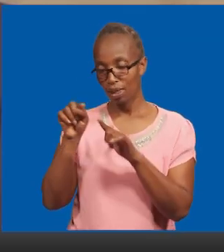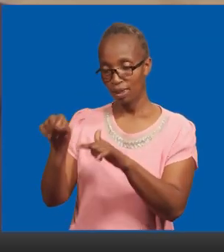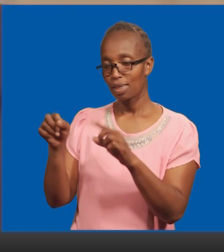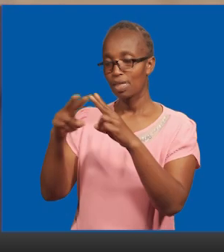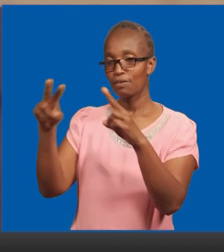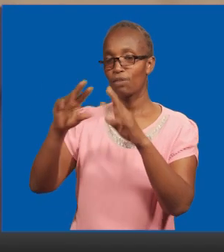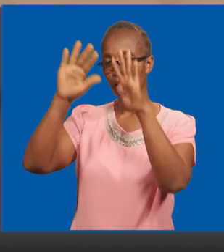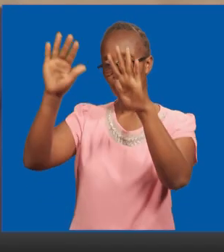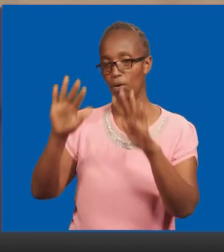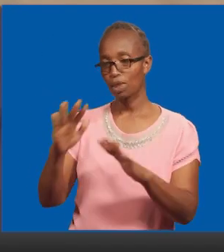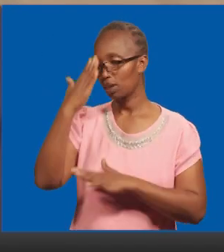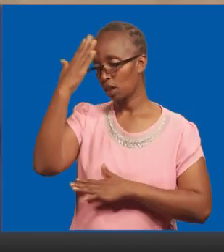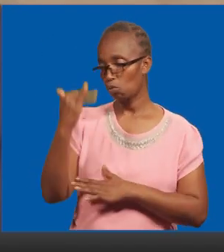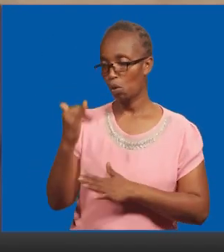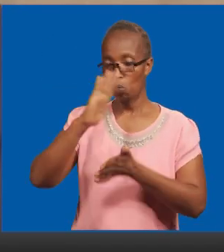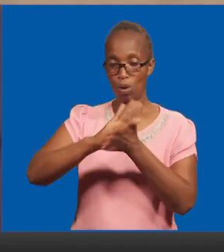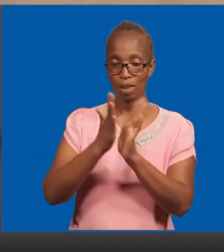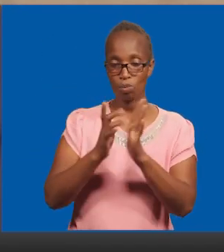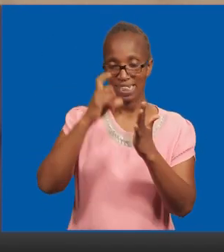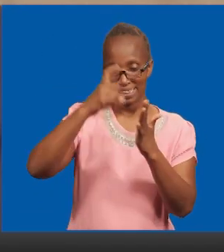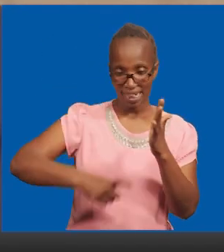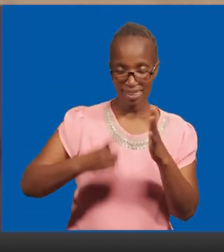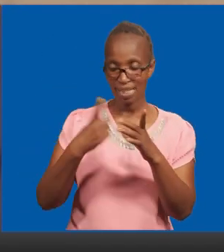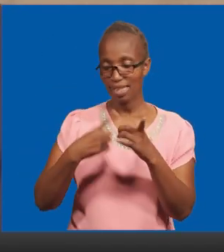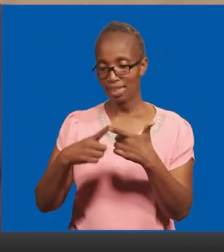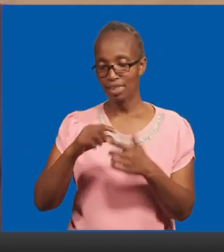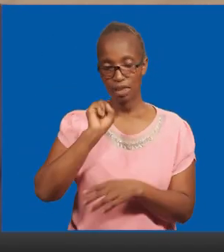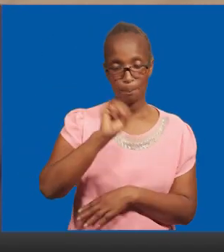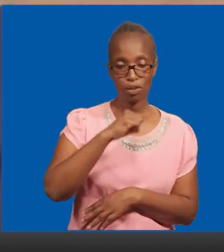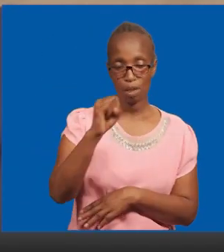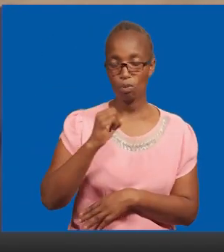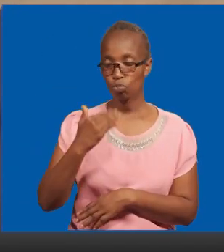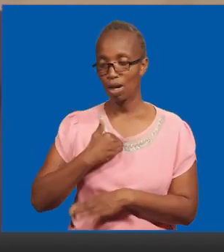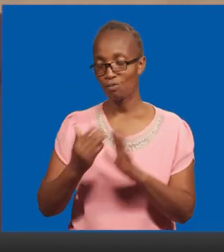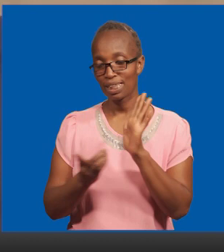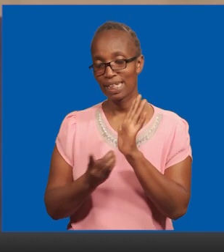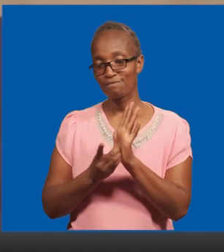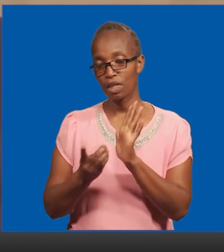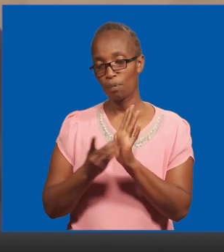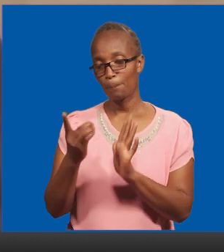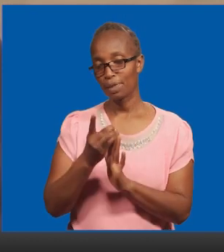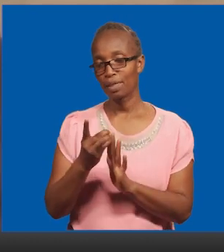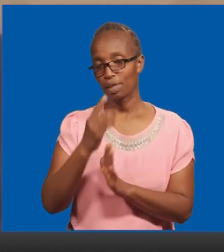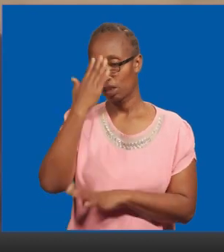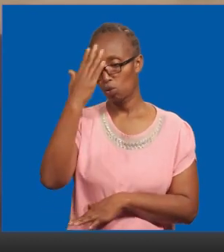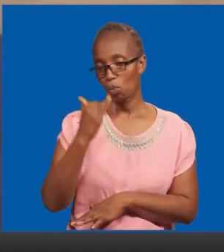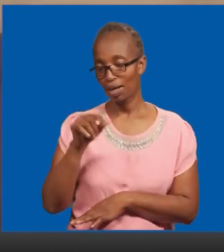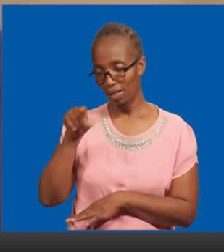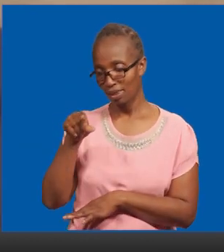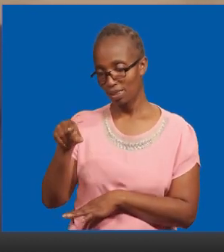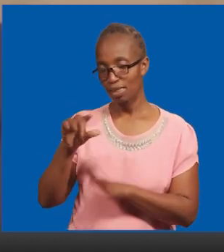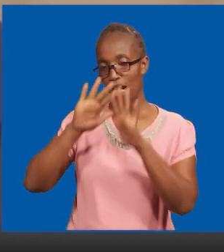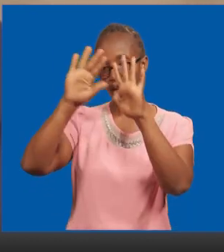2023-2024. Tax-based expansion initiative is very, very important for us because without tax revenue, we cannot finance